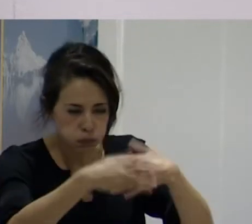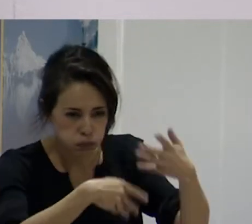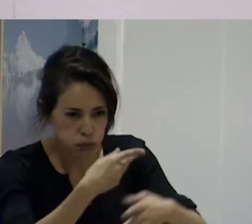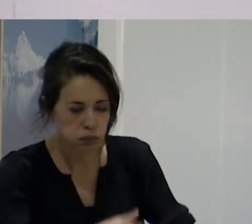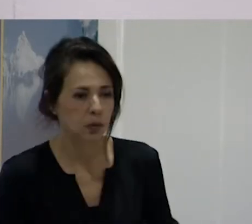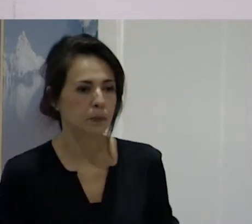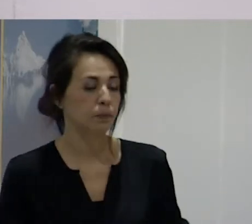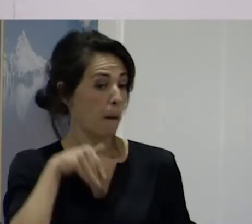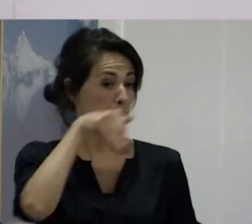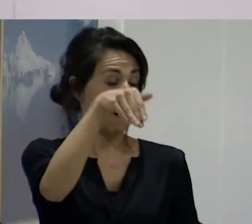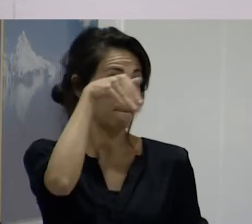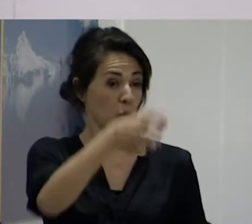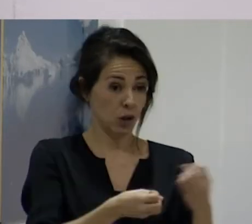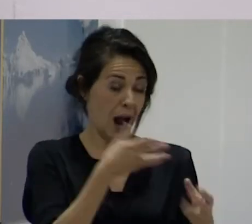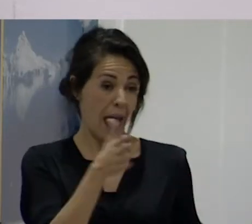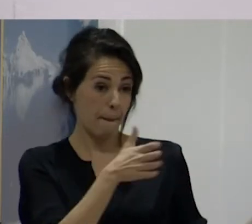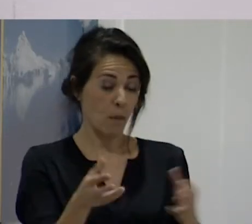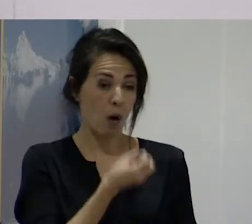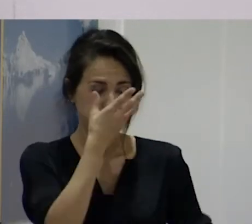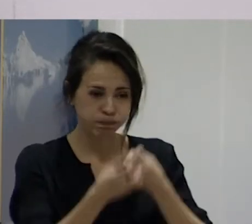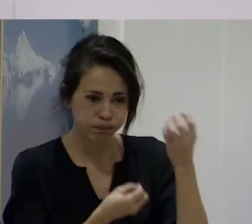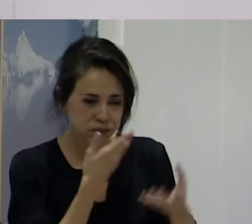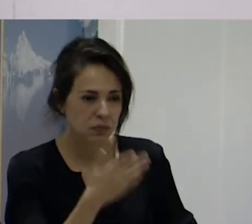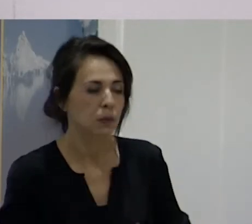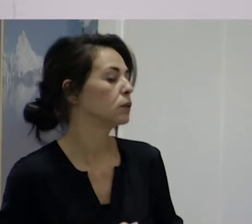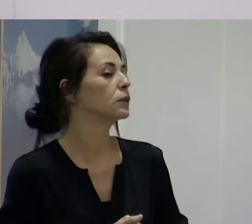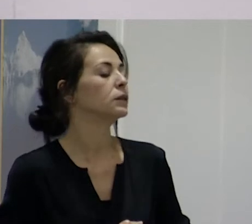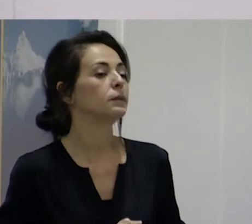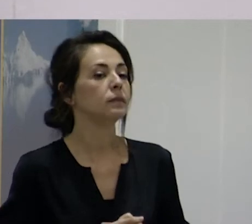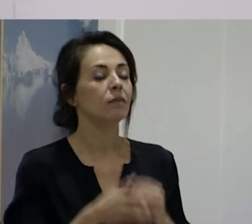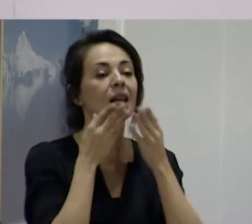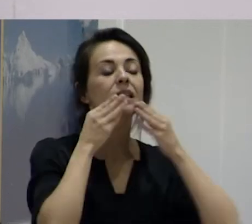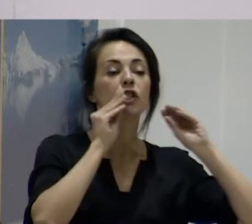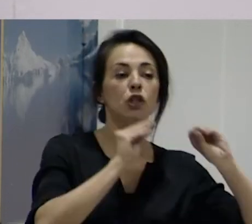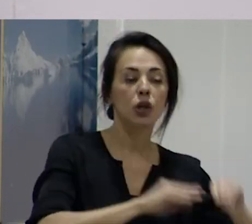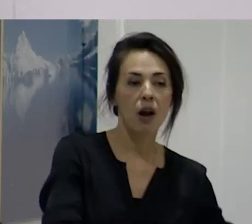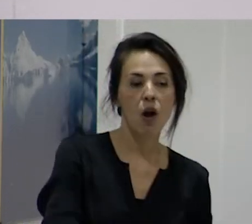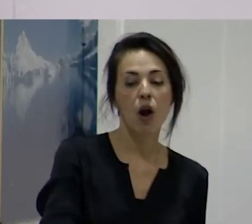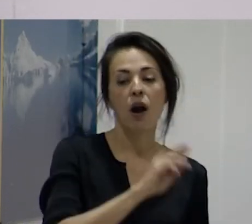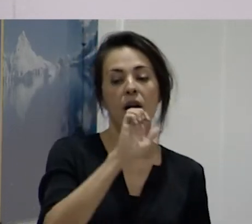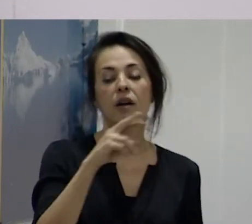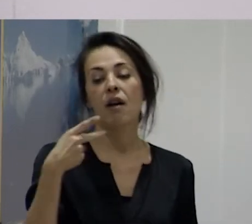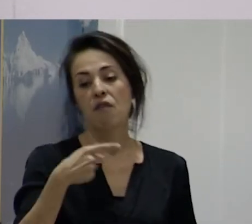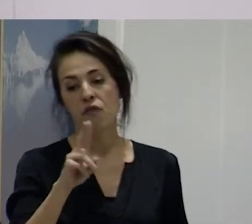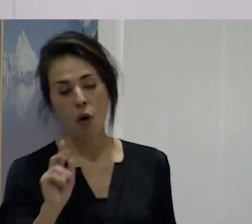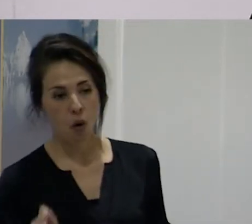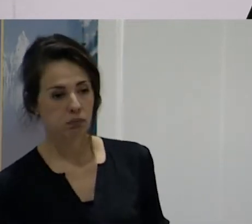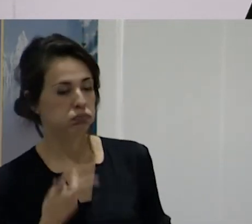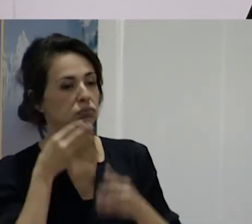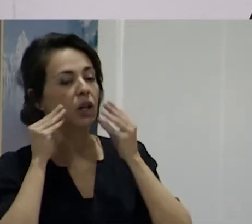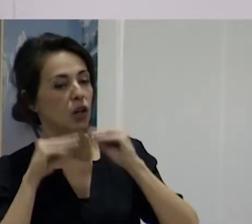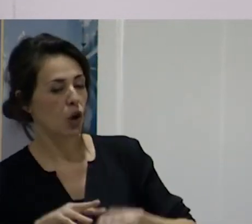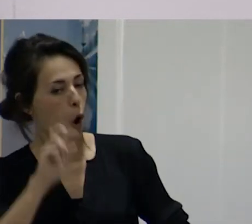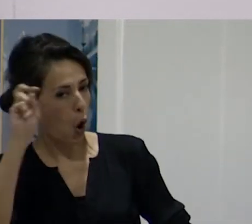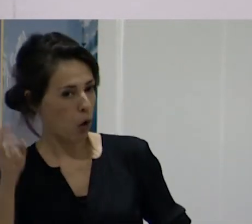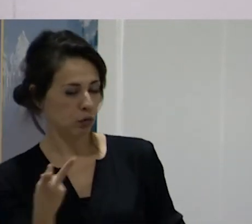primavera investirem dos nous doctors, el romanista i historiador Gerard Difó i l'historiador Gerard Chastaneret, al